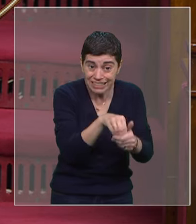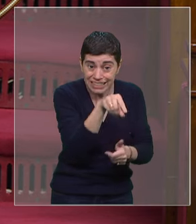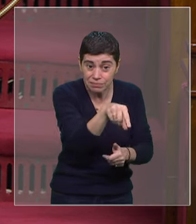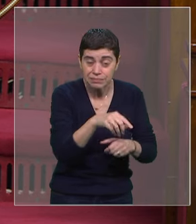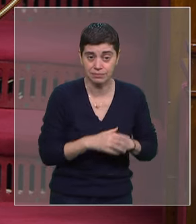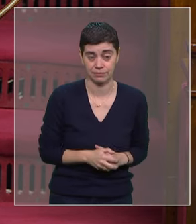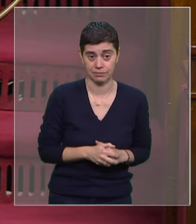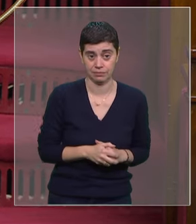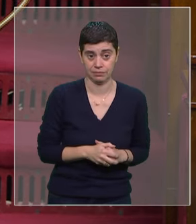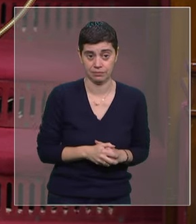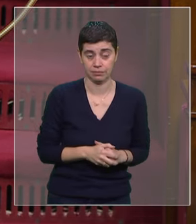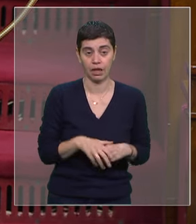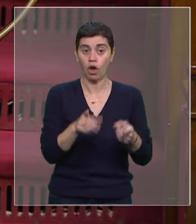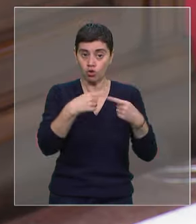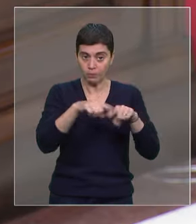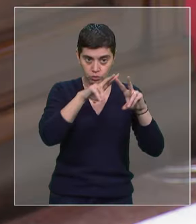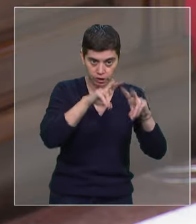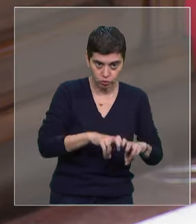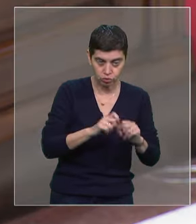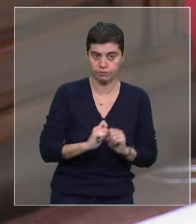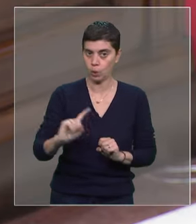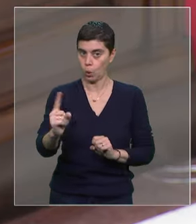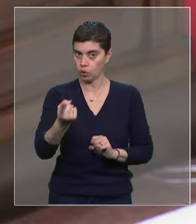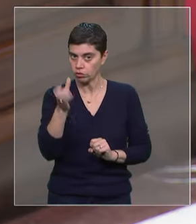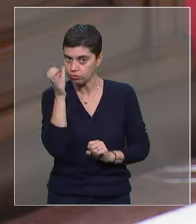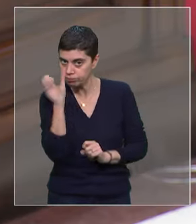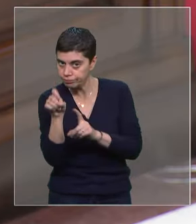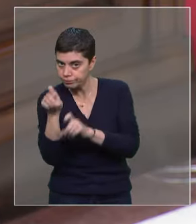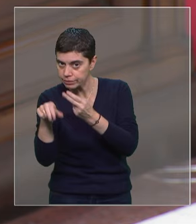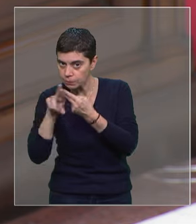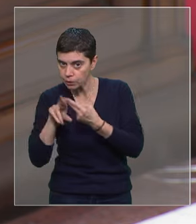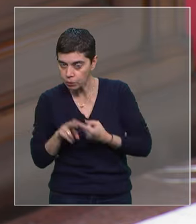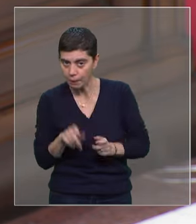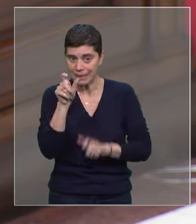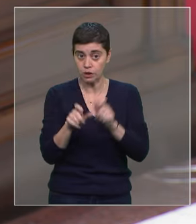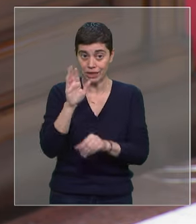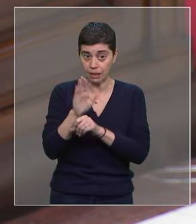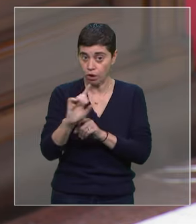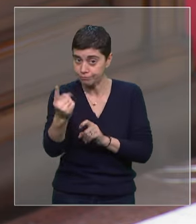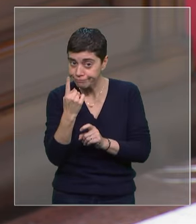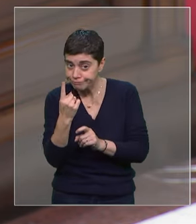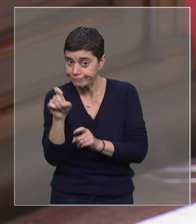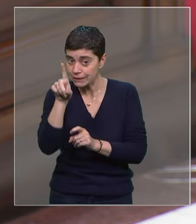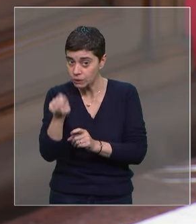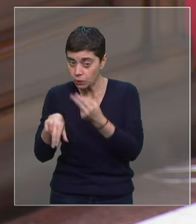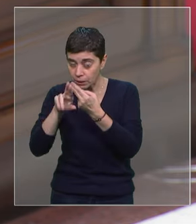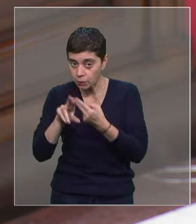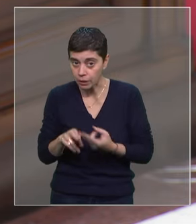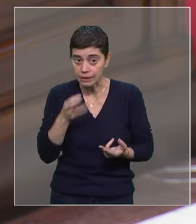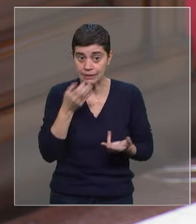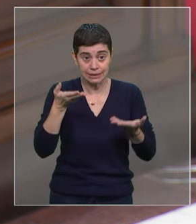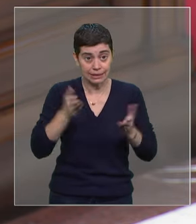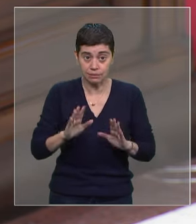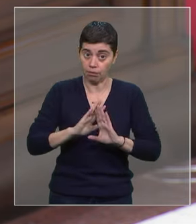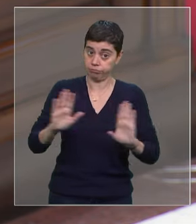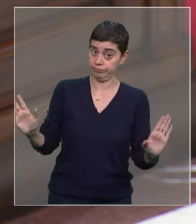commission d'instruction, puis une audience avec l'audition de nombreux témoins, elle a délibéré et elle a décidé la relaxe du garde des